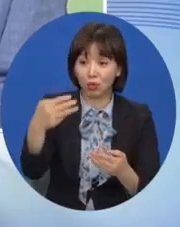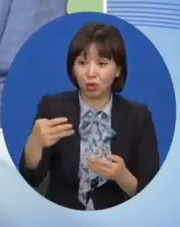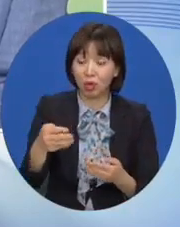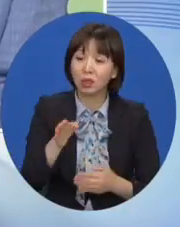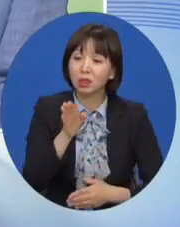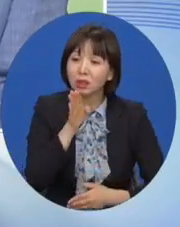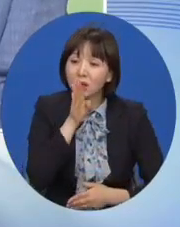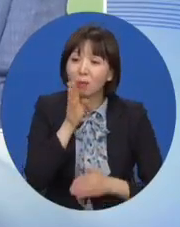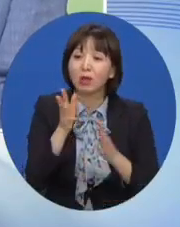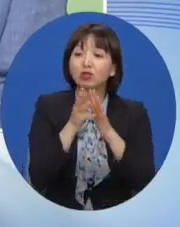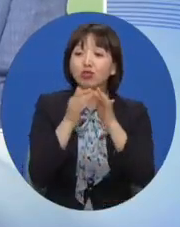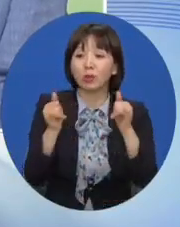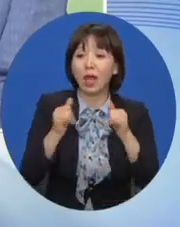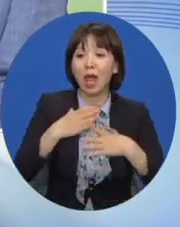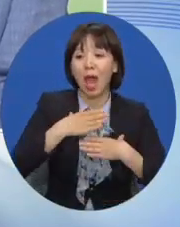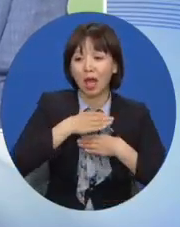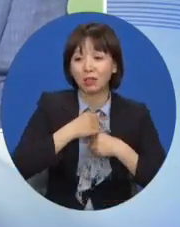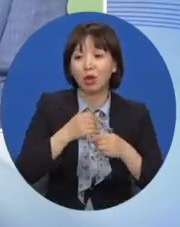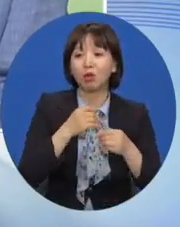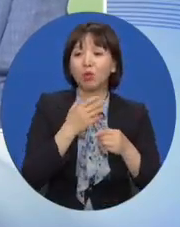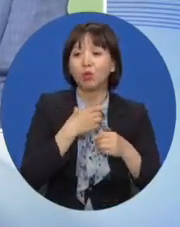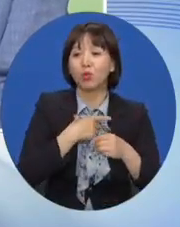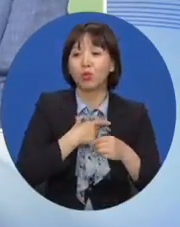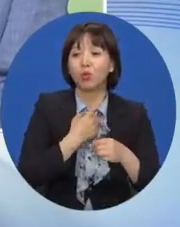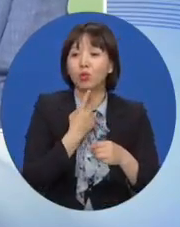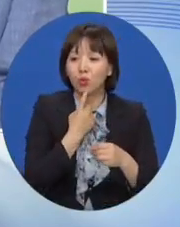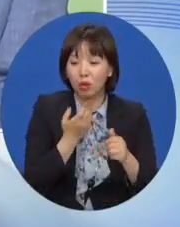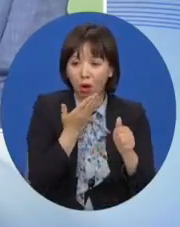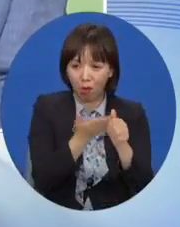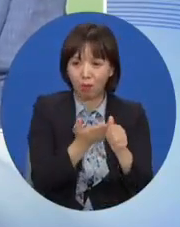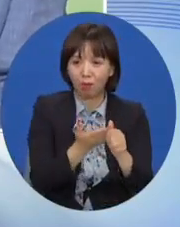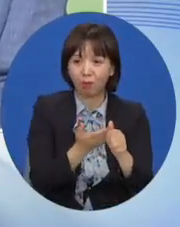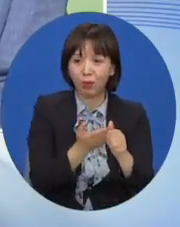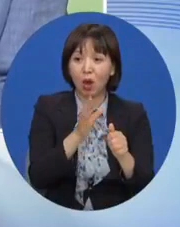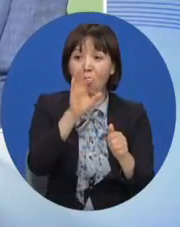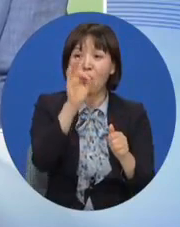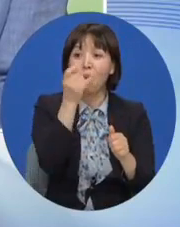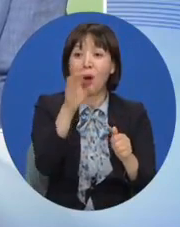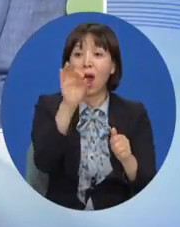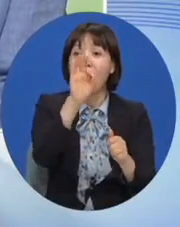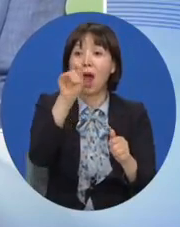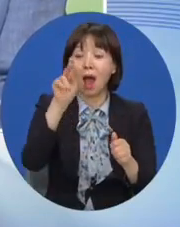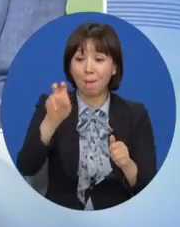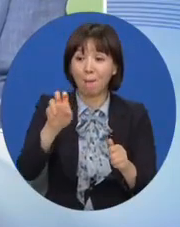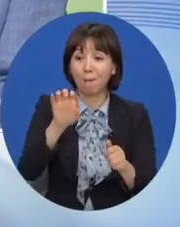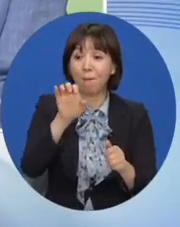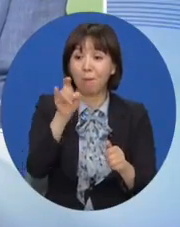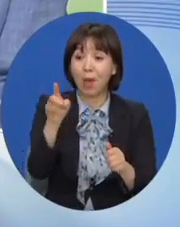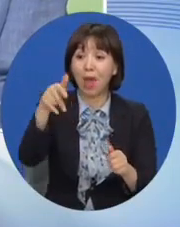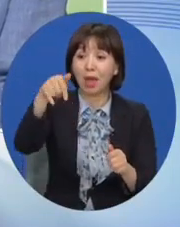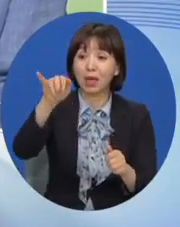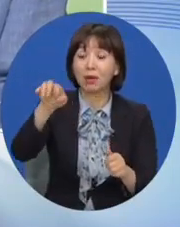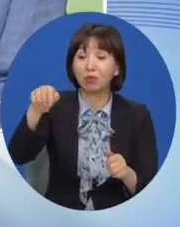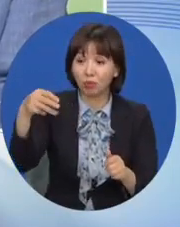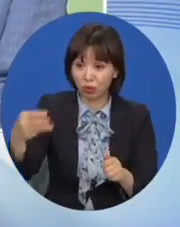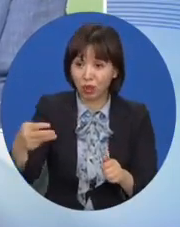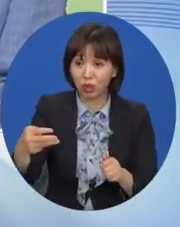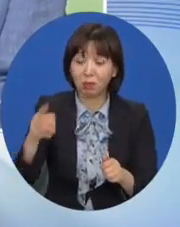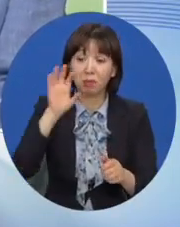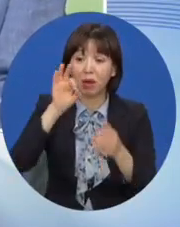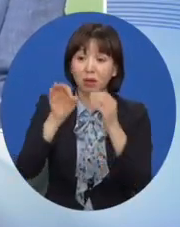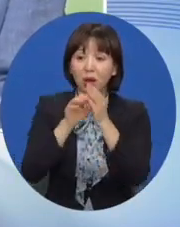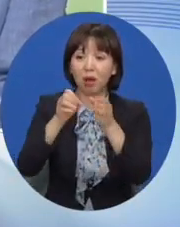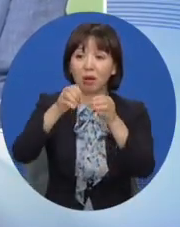주민의 안전도 위협하고 있지요. 왕암 폐기물 매립장이 만약에 지금 우리가 걱정하는 것처럼 차수막이